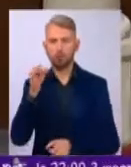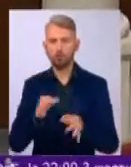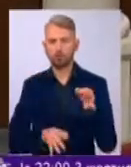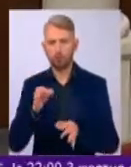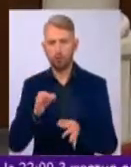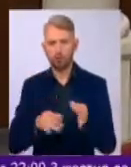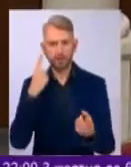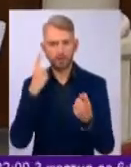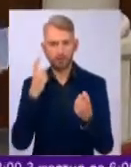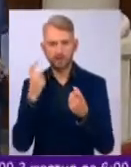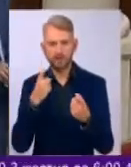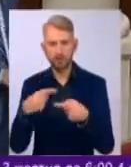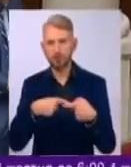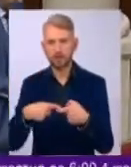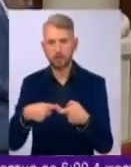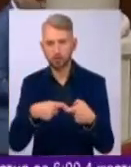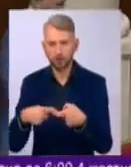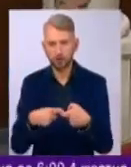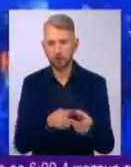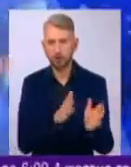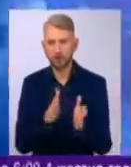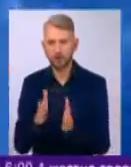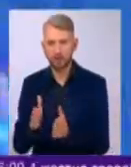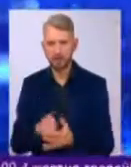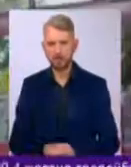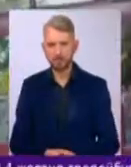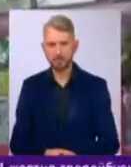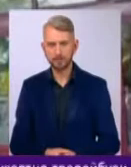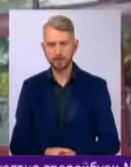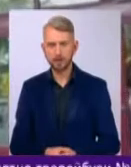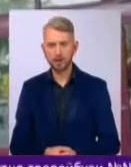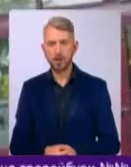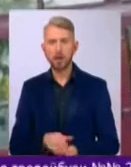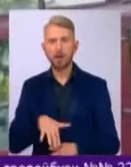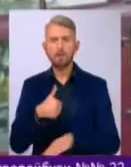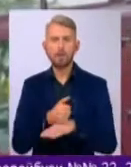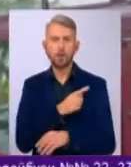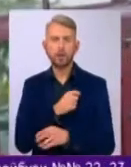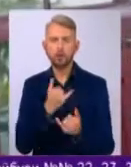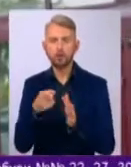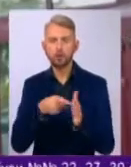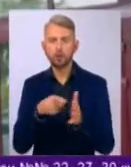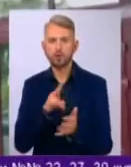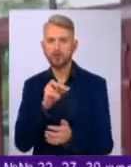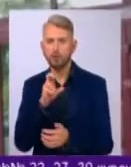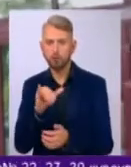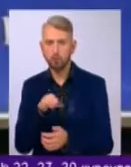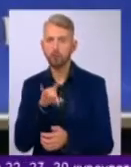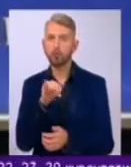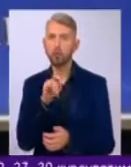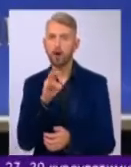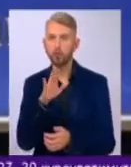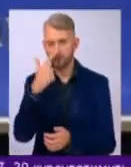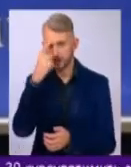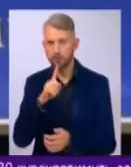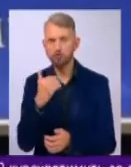судової інформаційно-телекомунікаційної системи. Мера Одеси сьогодні допитували в НАБУ. Геннадій Труханов заявив,